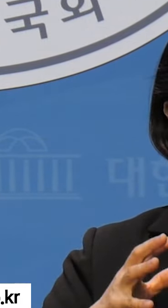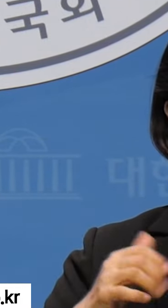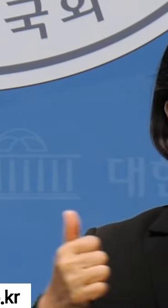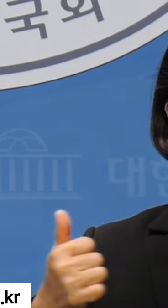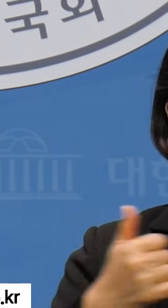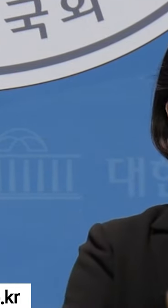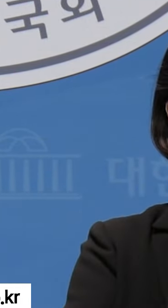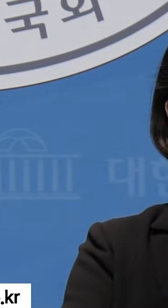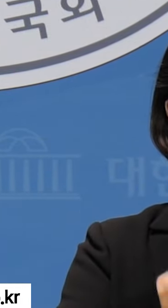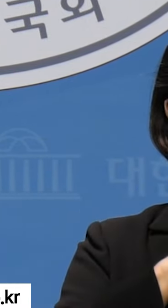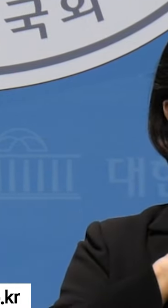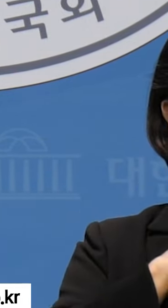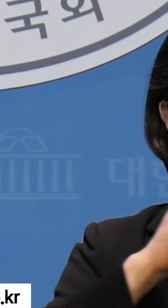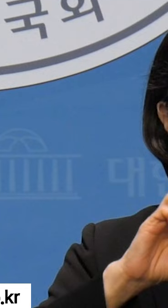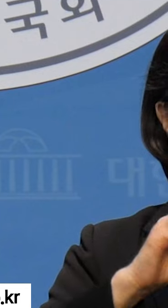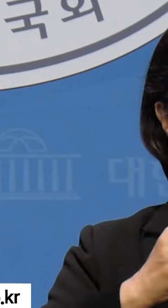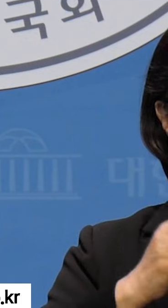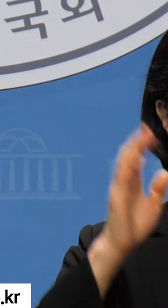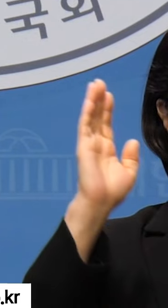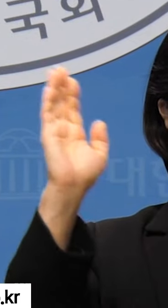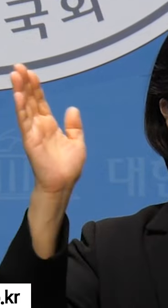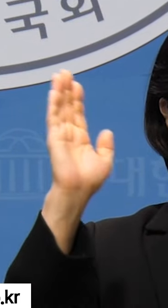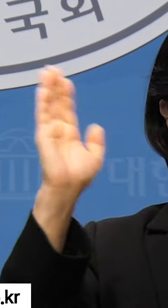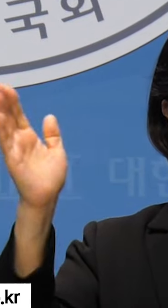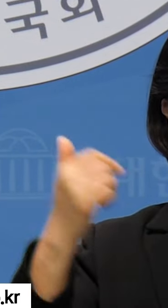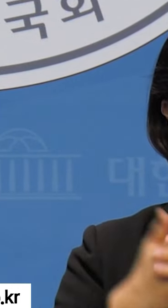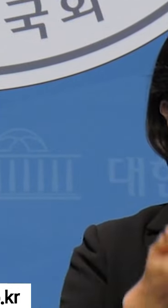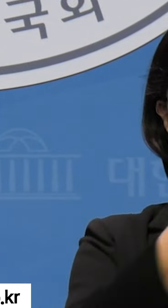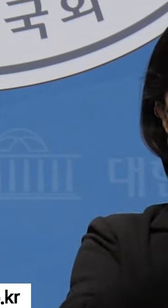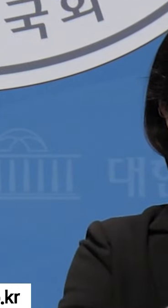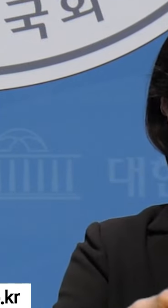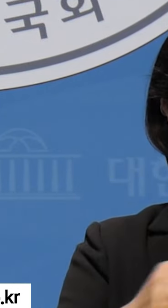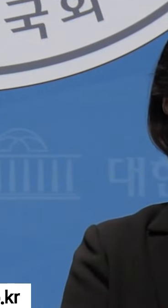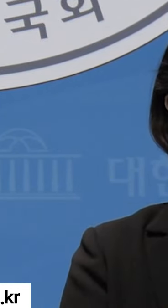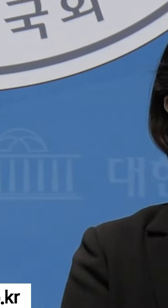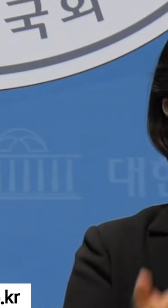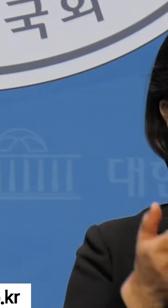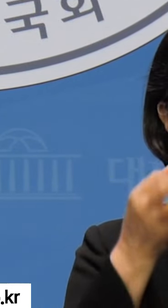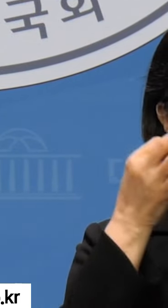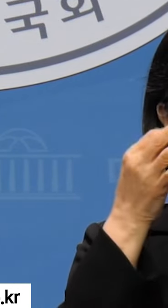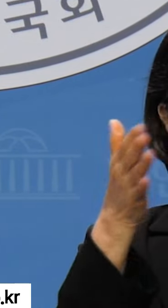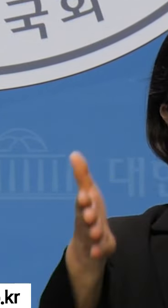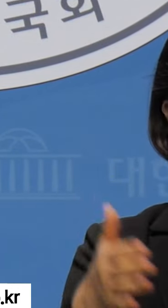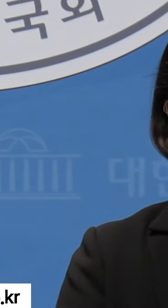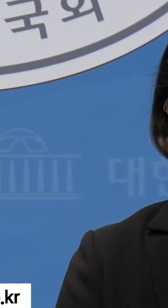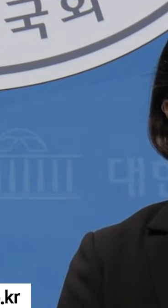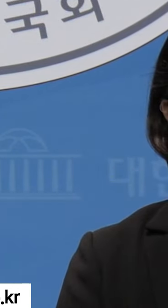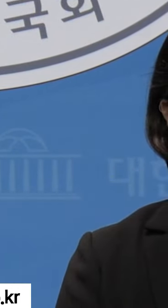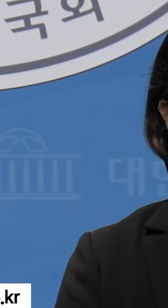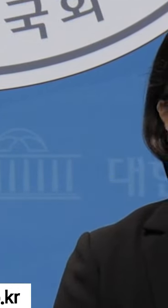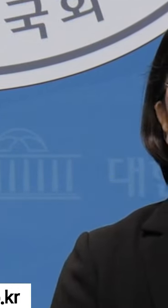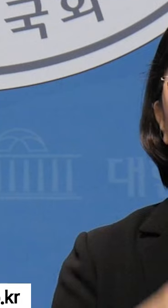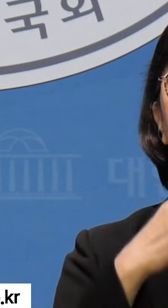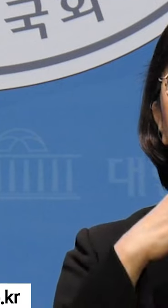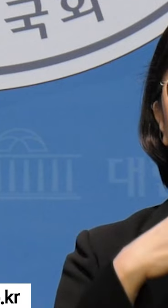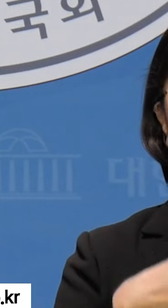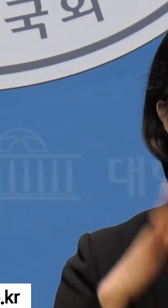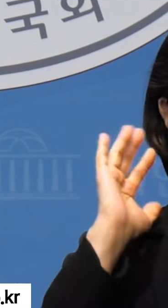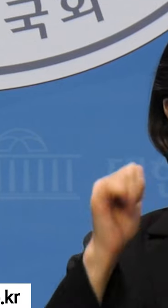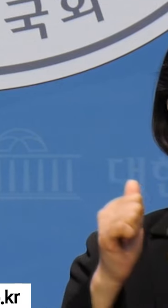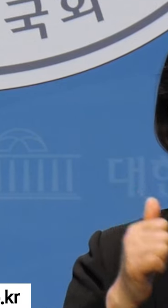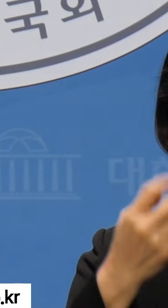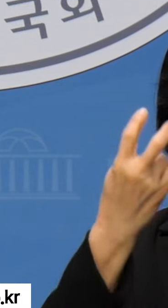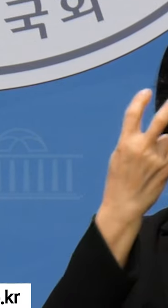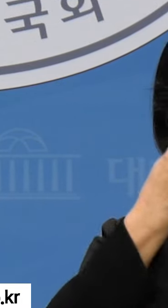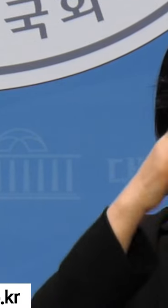한마디로 엉망진창입니다. 무능함의 극치가 무엇인지 보여주고 있습니다. 오직 김건희 여사 지키기